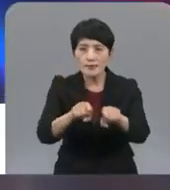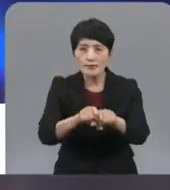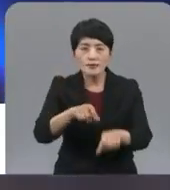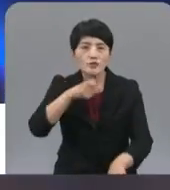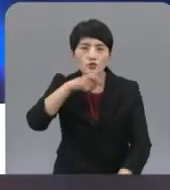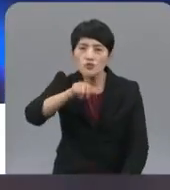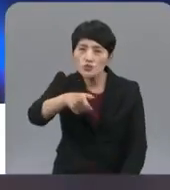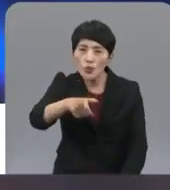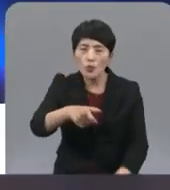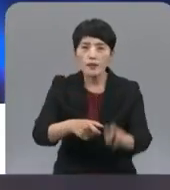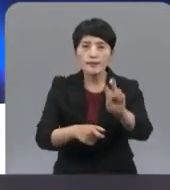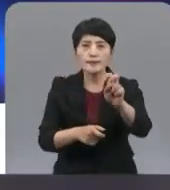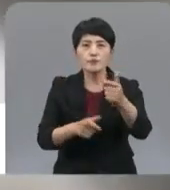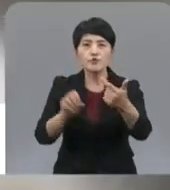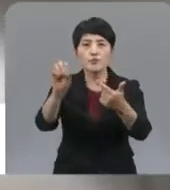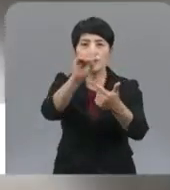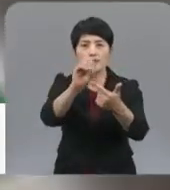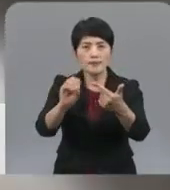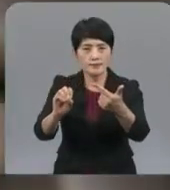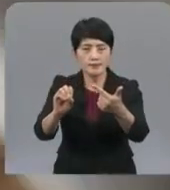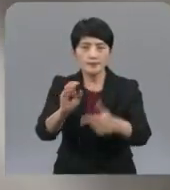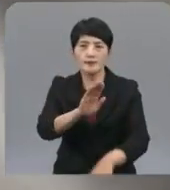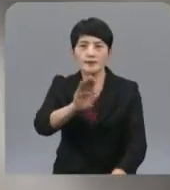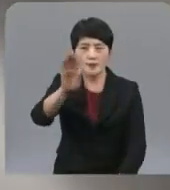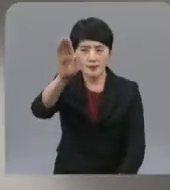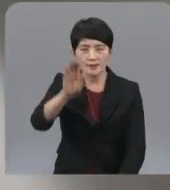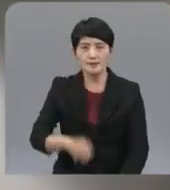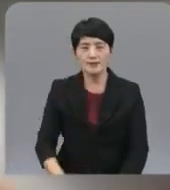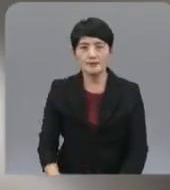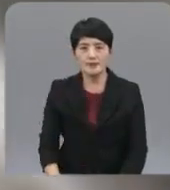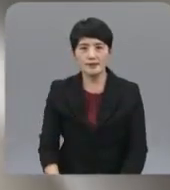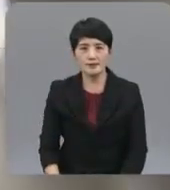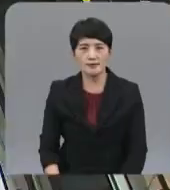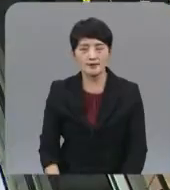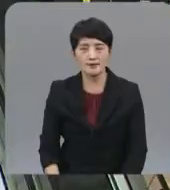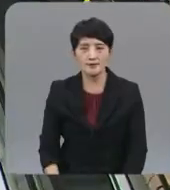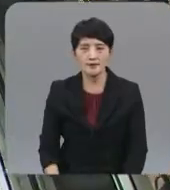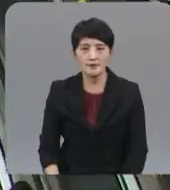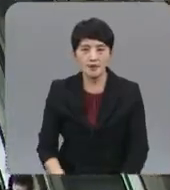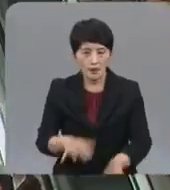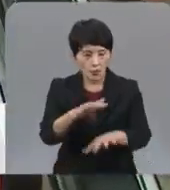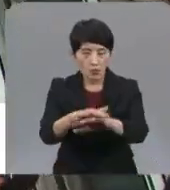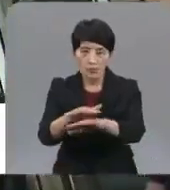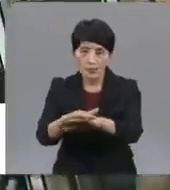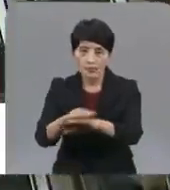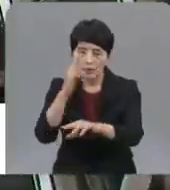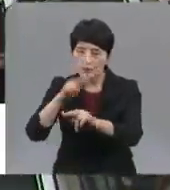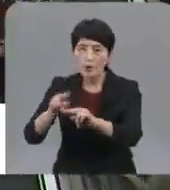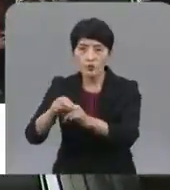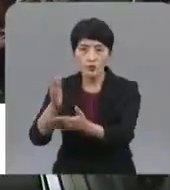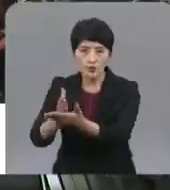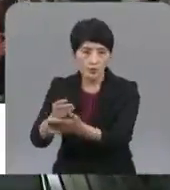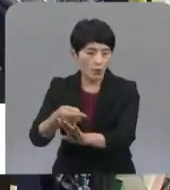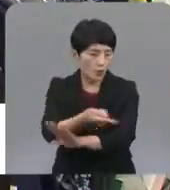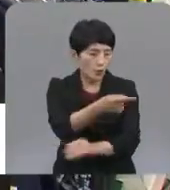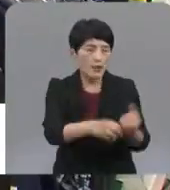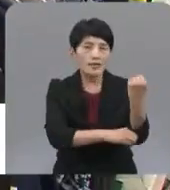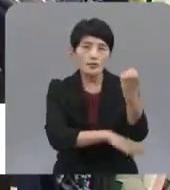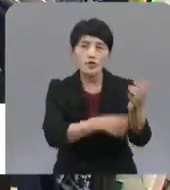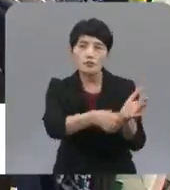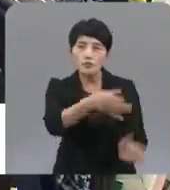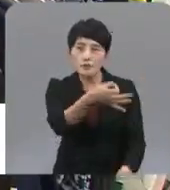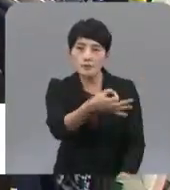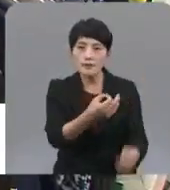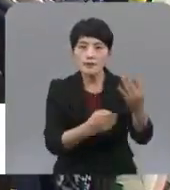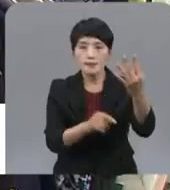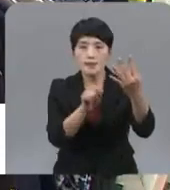涨 6.3%， 为16个月以来的最小涨幅。韩国央行预计截至本月消费者物价涨幅